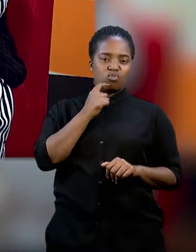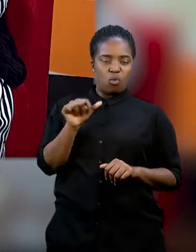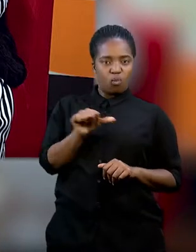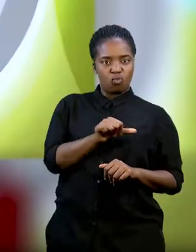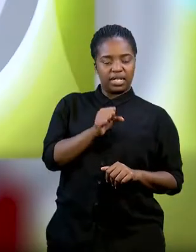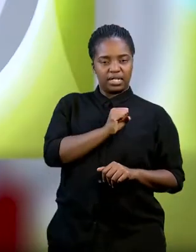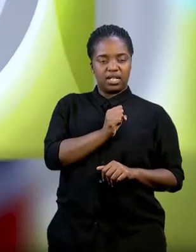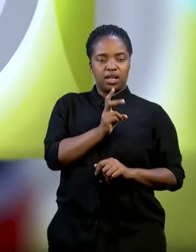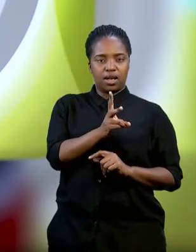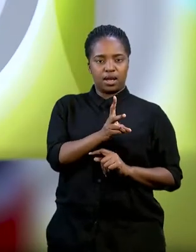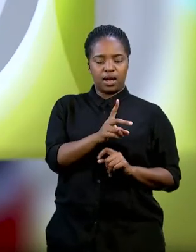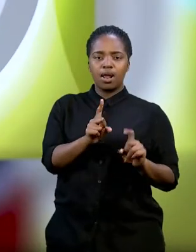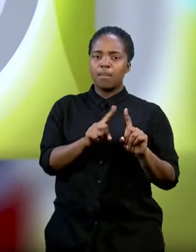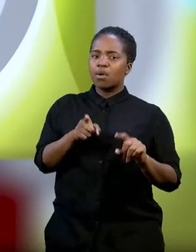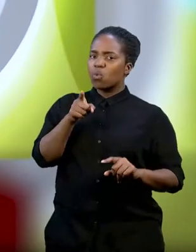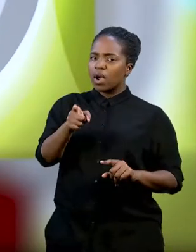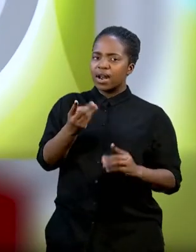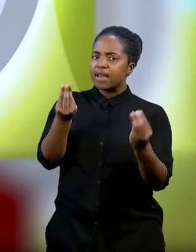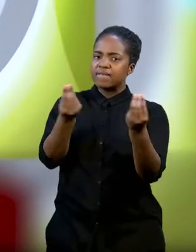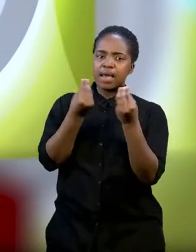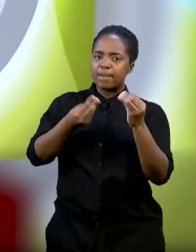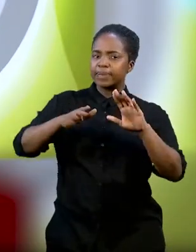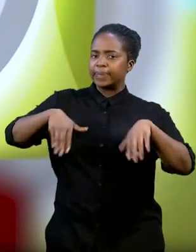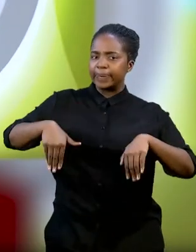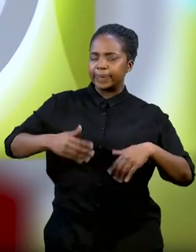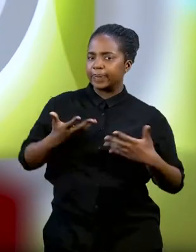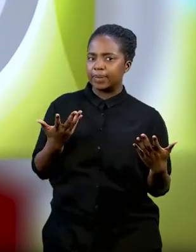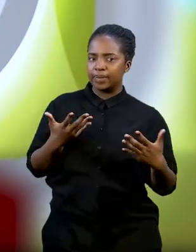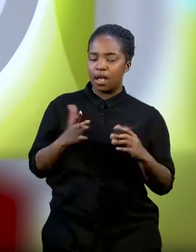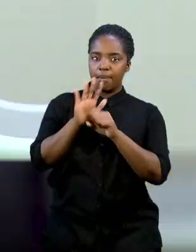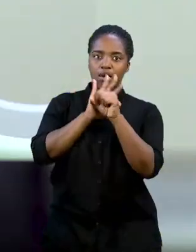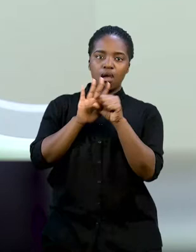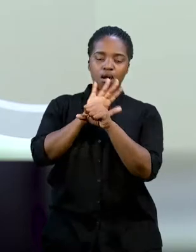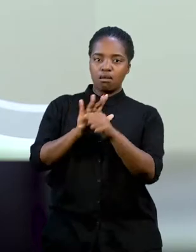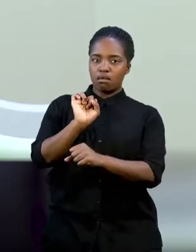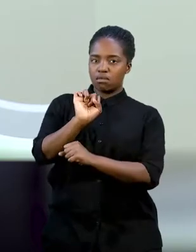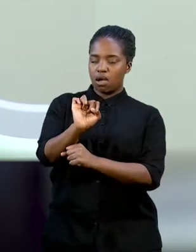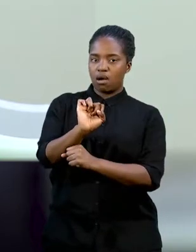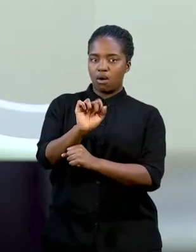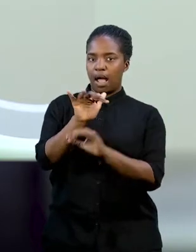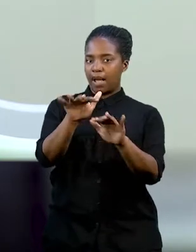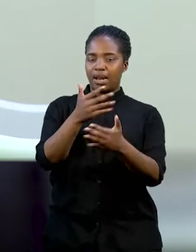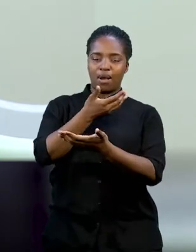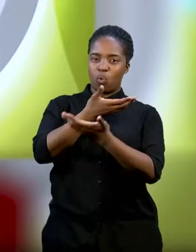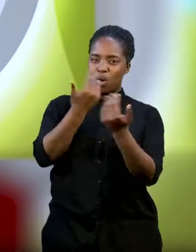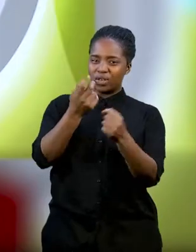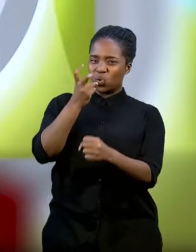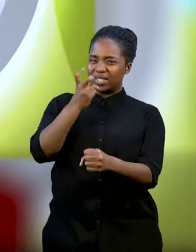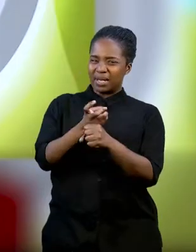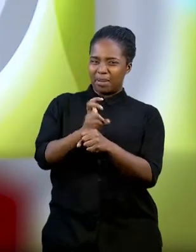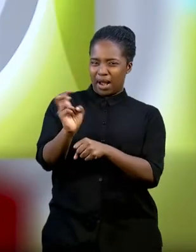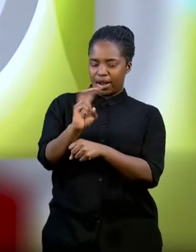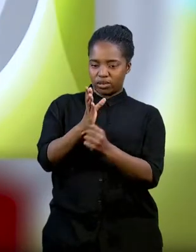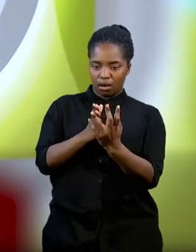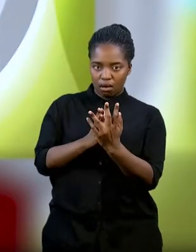tummeng staging empa wena o qala from a background ya hore ha ona motho a o tsebang how difficult it is